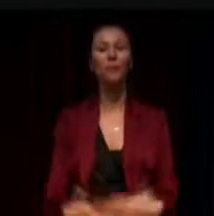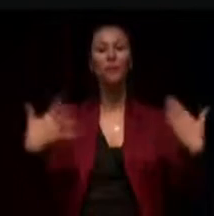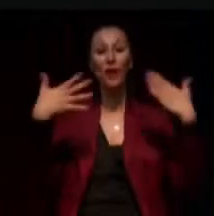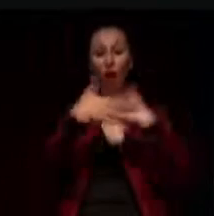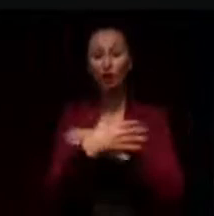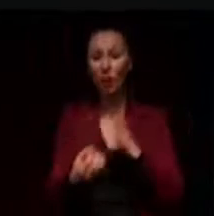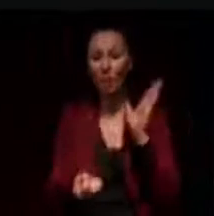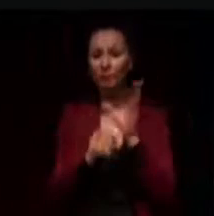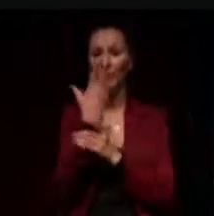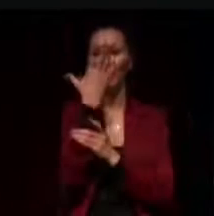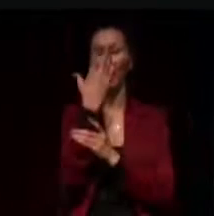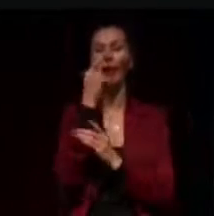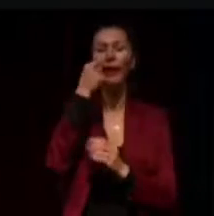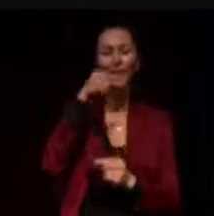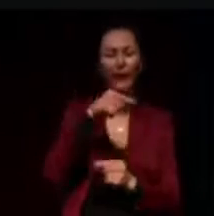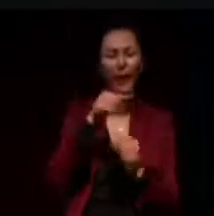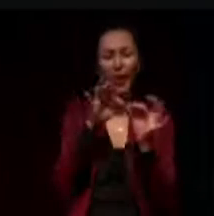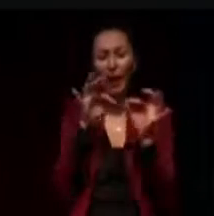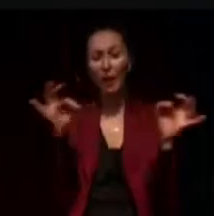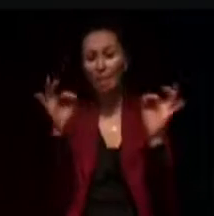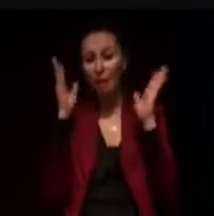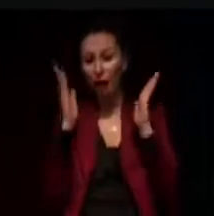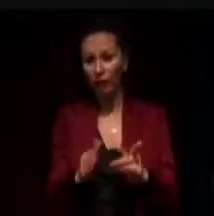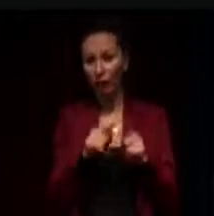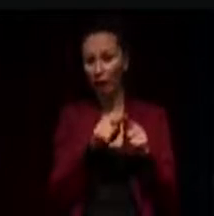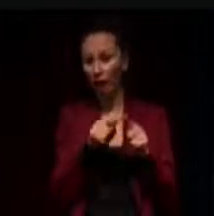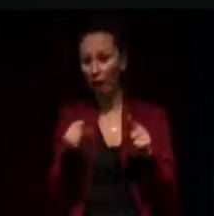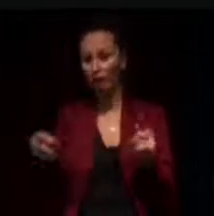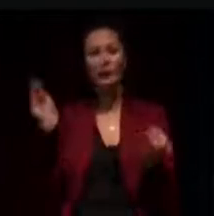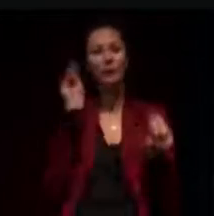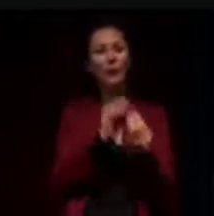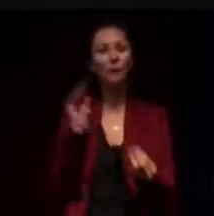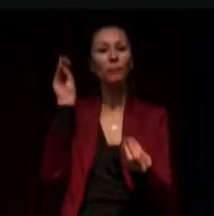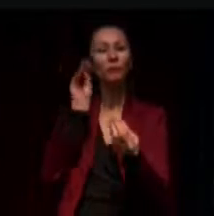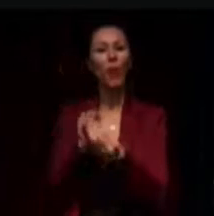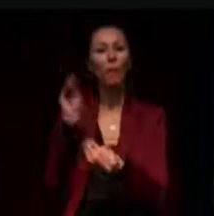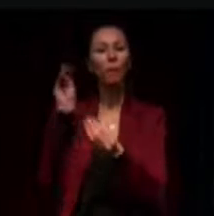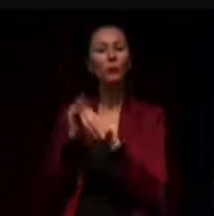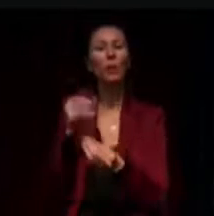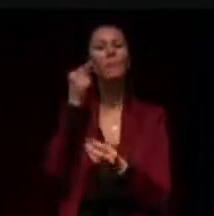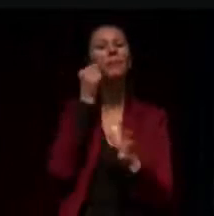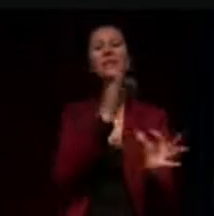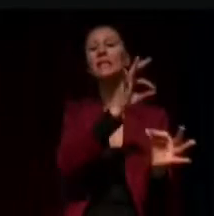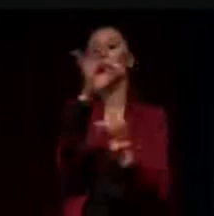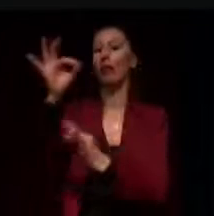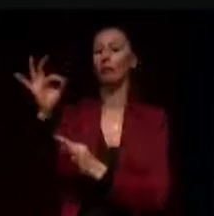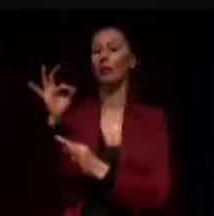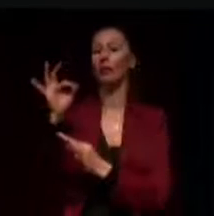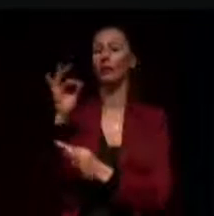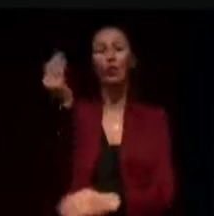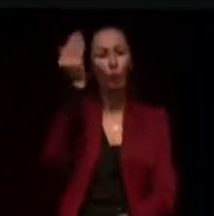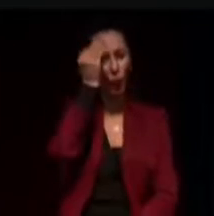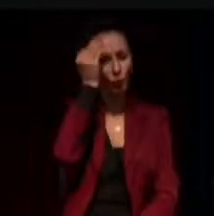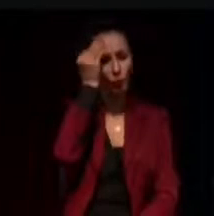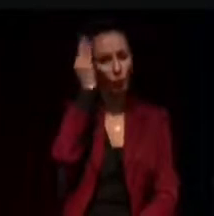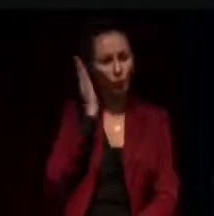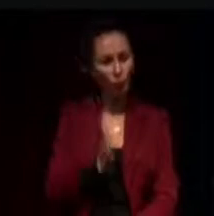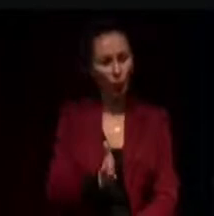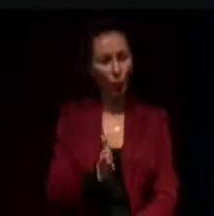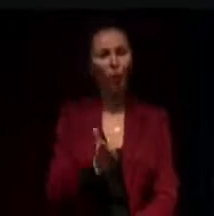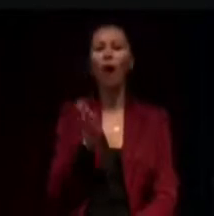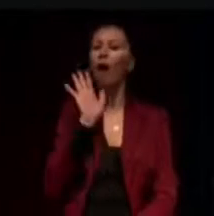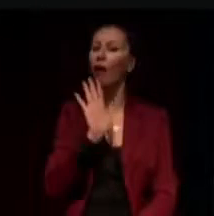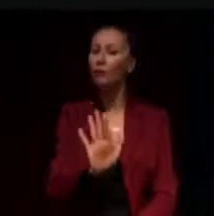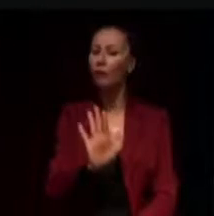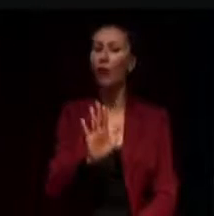Akşam sabah iğneden ipliğe kadar zam yapıldı. İnsanların yoksulluk,